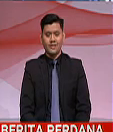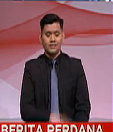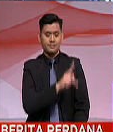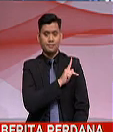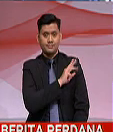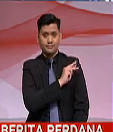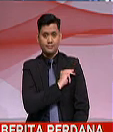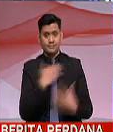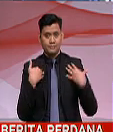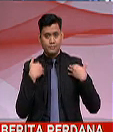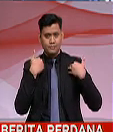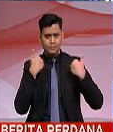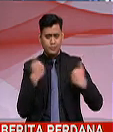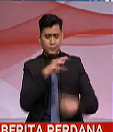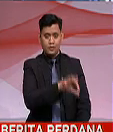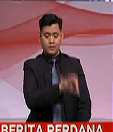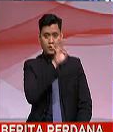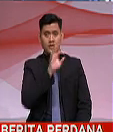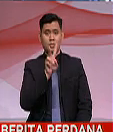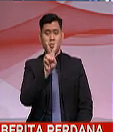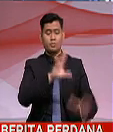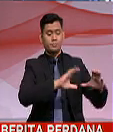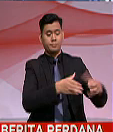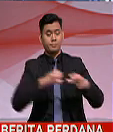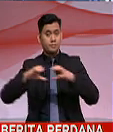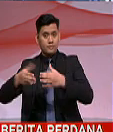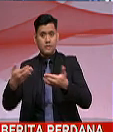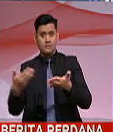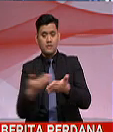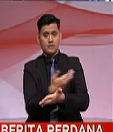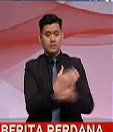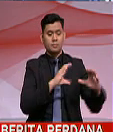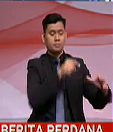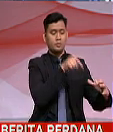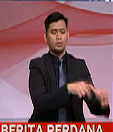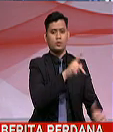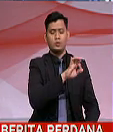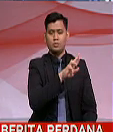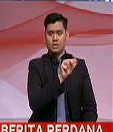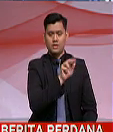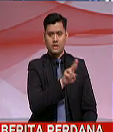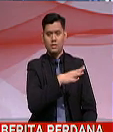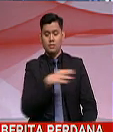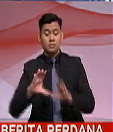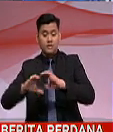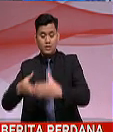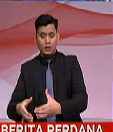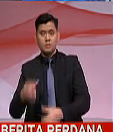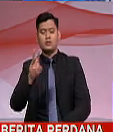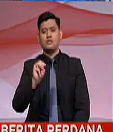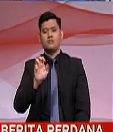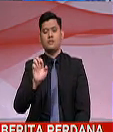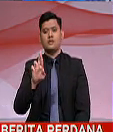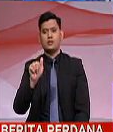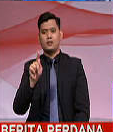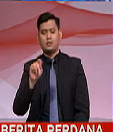Kementerian Kesihatan turut mengesan dua kluster baru COVID-19, dikenali sebagai kluster Kurau dan kluster Meranti. Bagi kluster Kurau